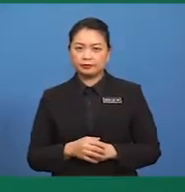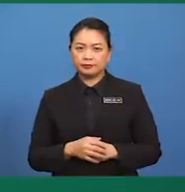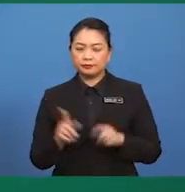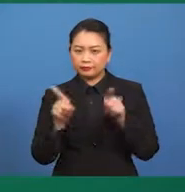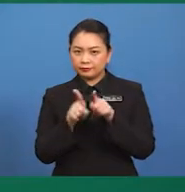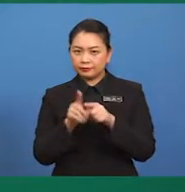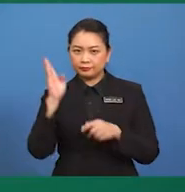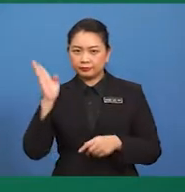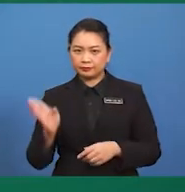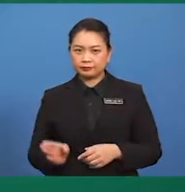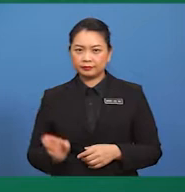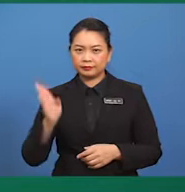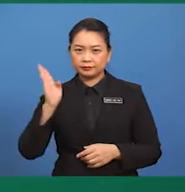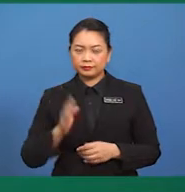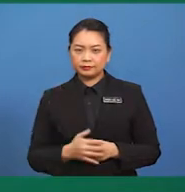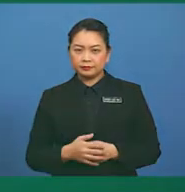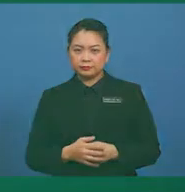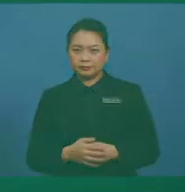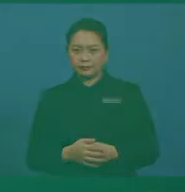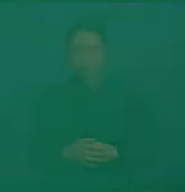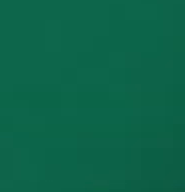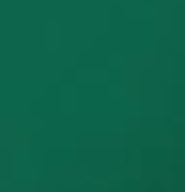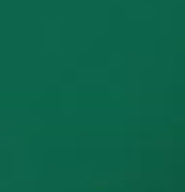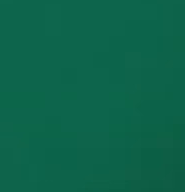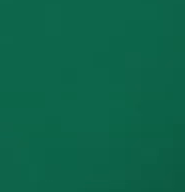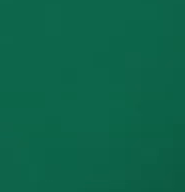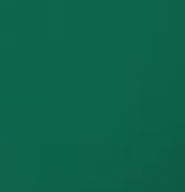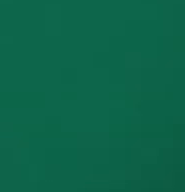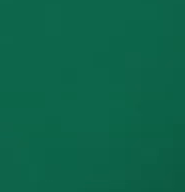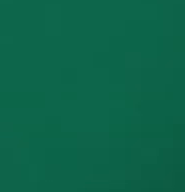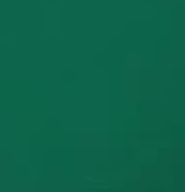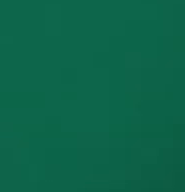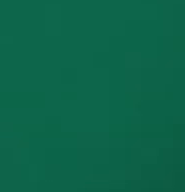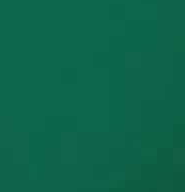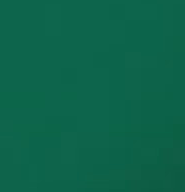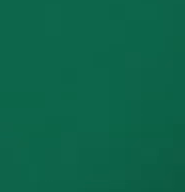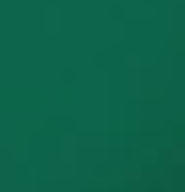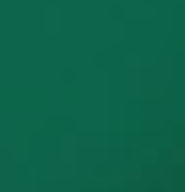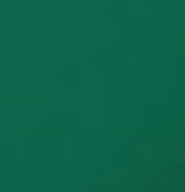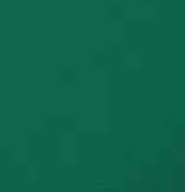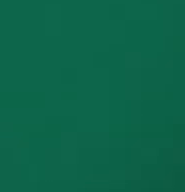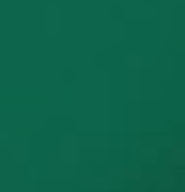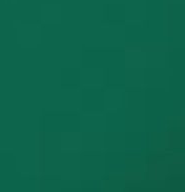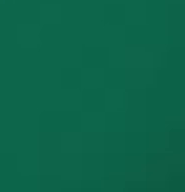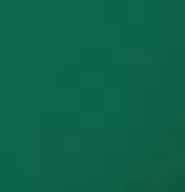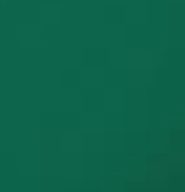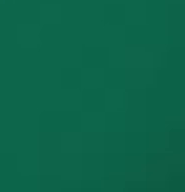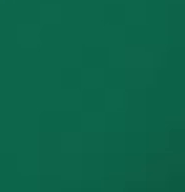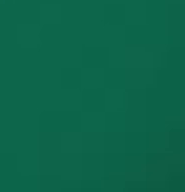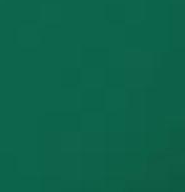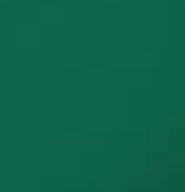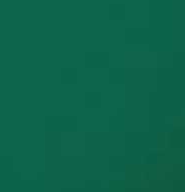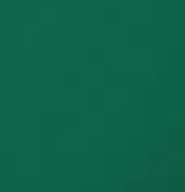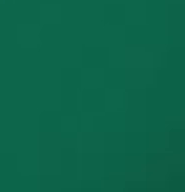ragu RM600 dan kreditkan di akaun peruntukan hutang ragu RM600. Kita imbangkan kedua-dua